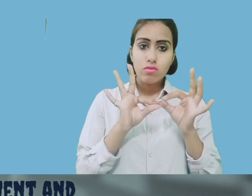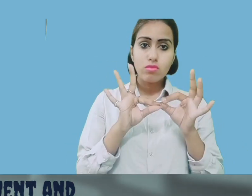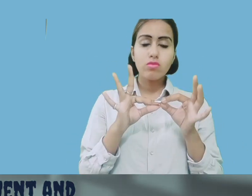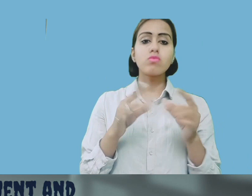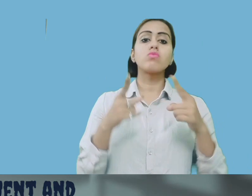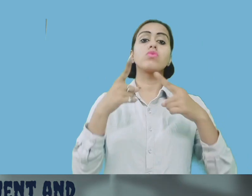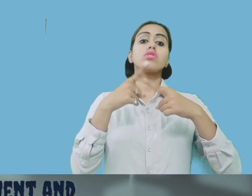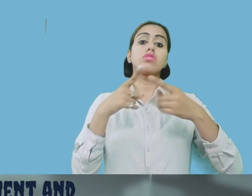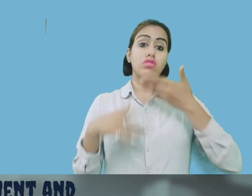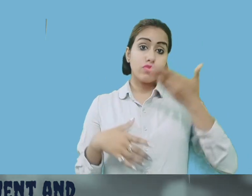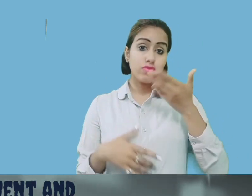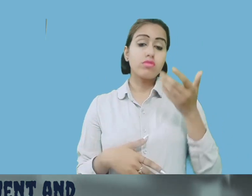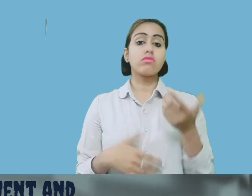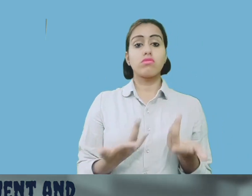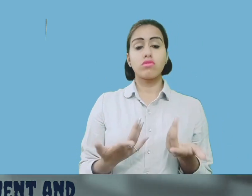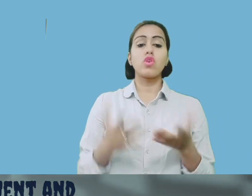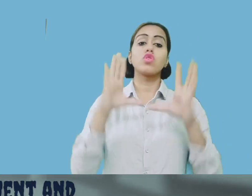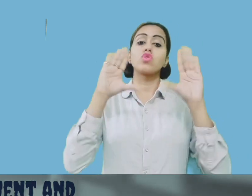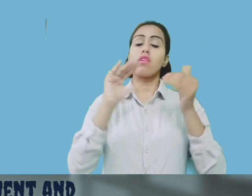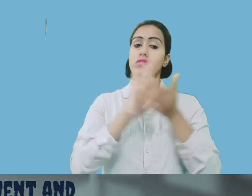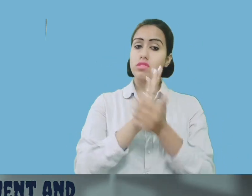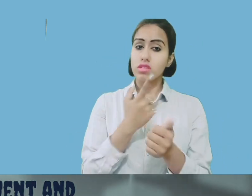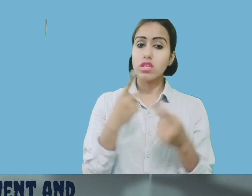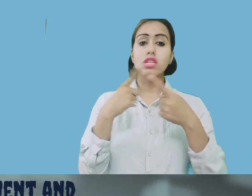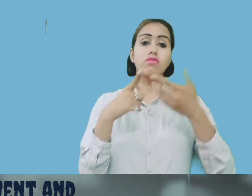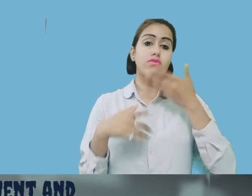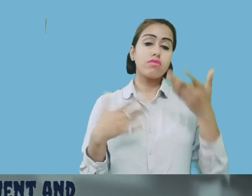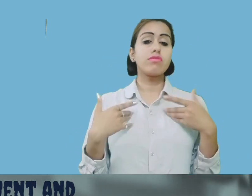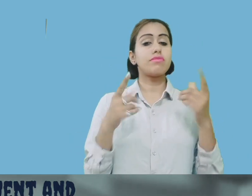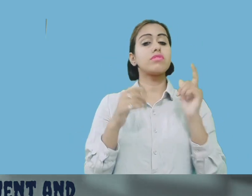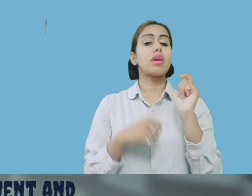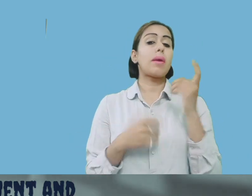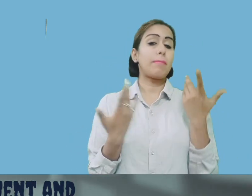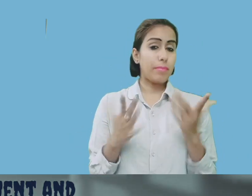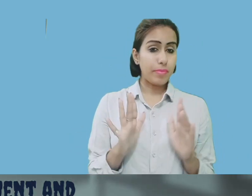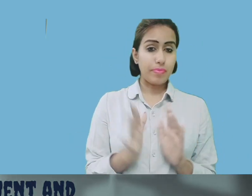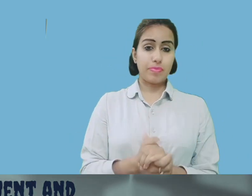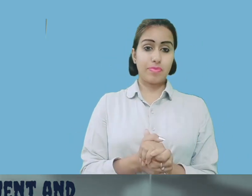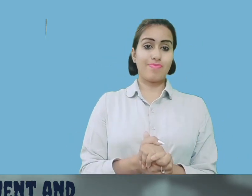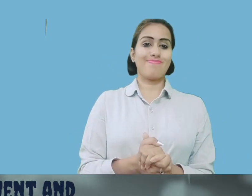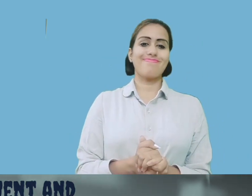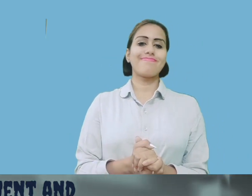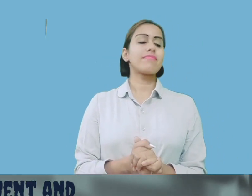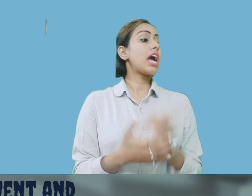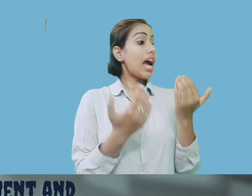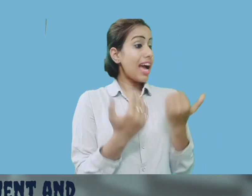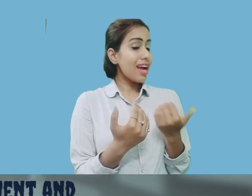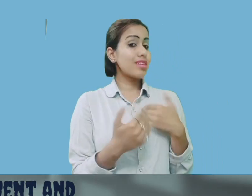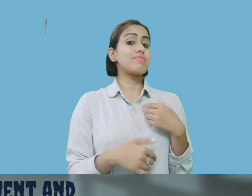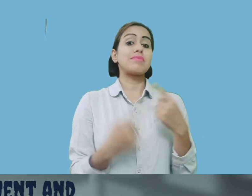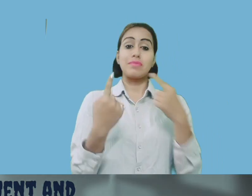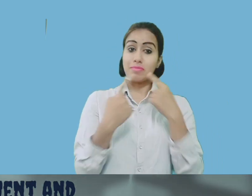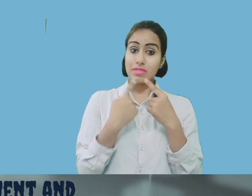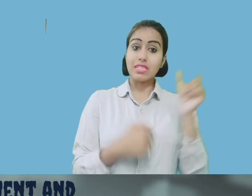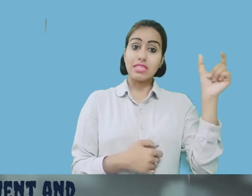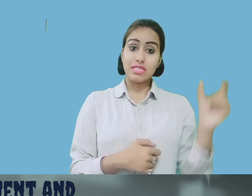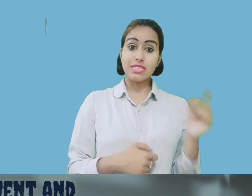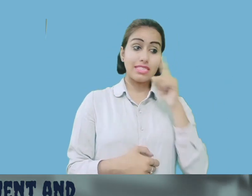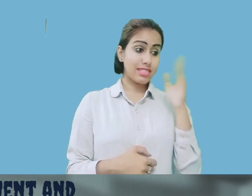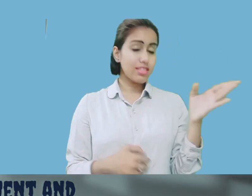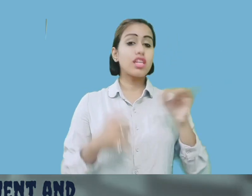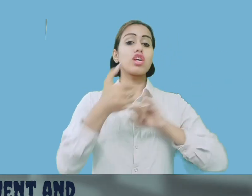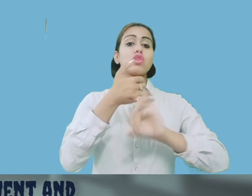संभाग की भारतीय सांकेतिक भाषा की सर्टिफाइड अनुवादक है। लगातार ये मुहिम के माध्यम से जो डेफ बच्चे